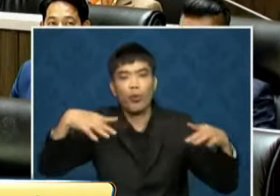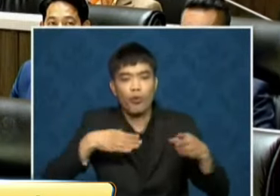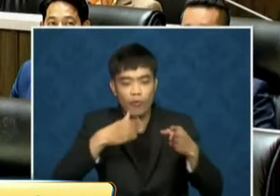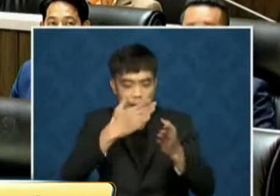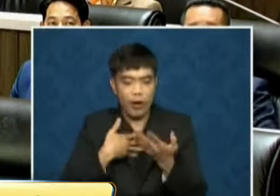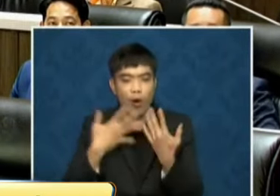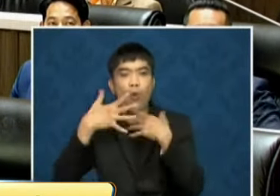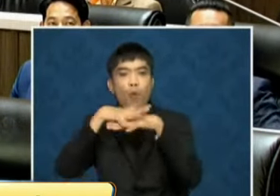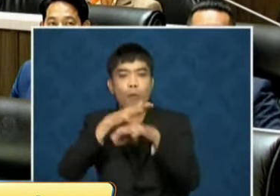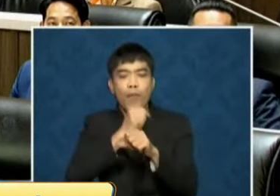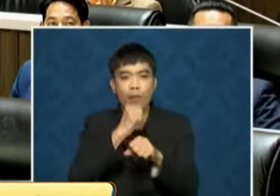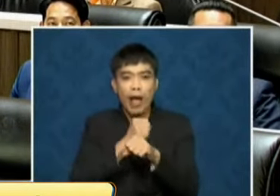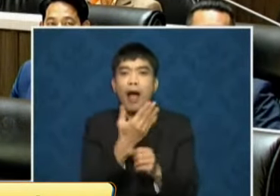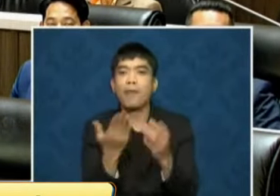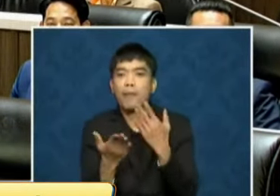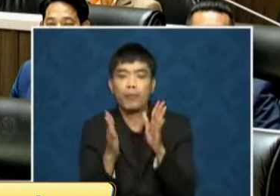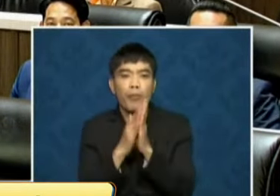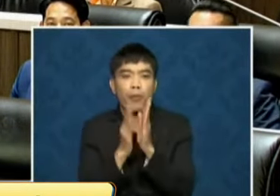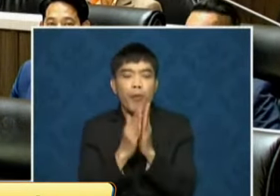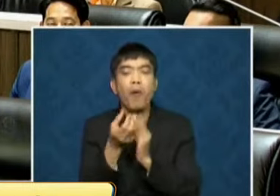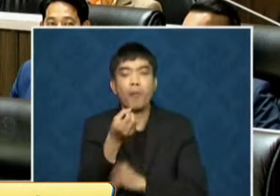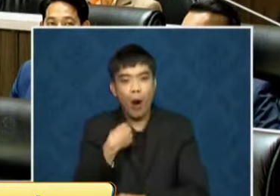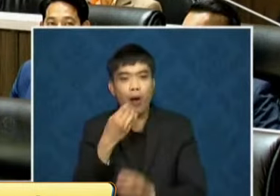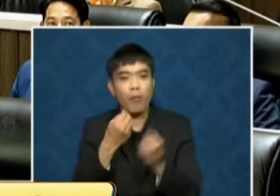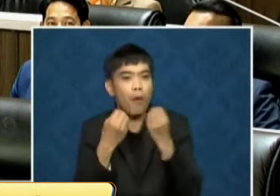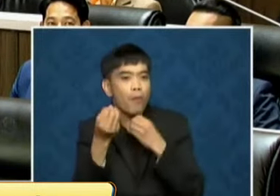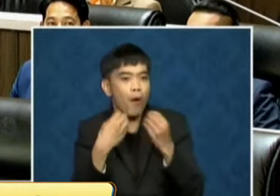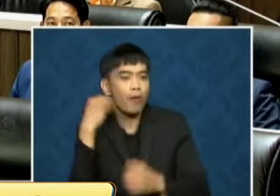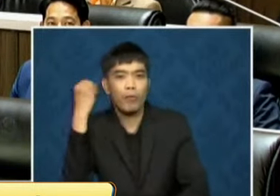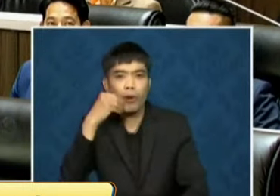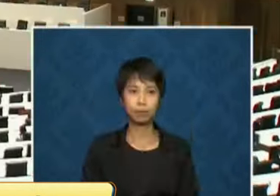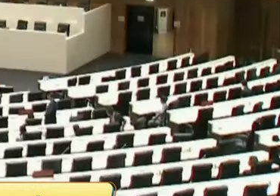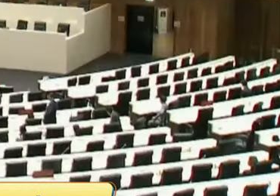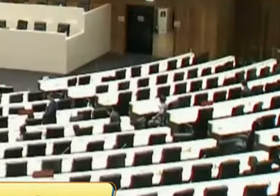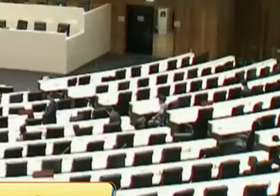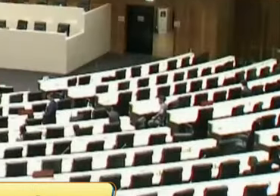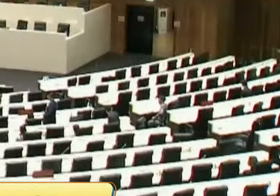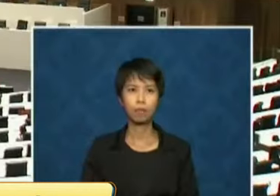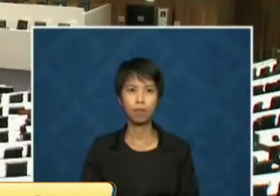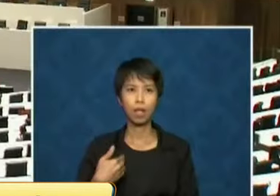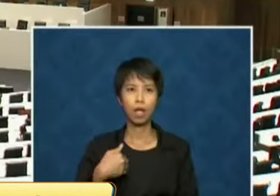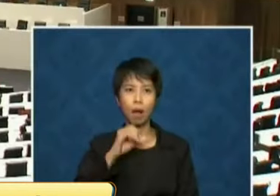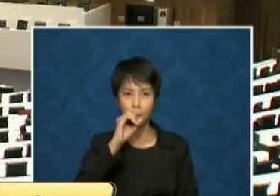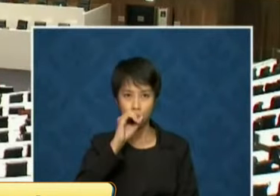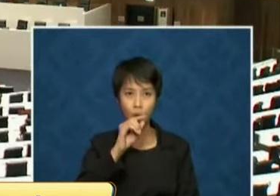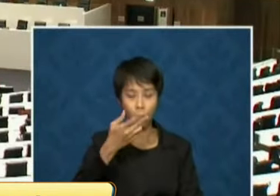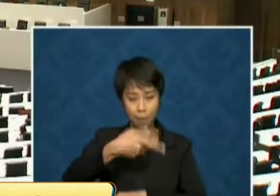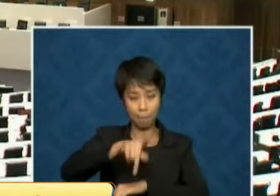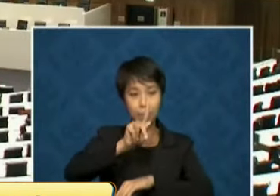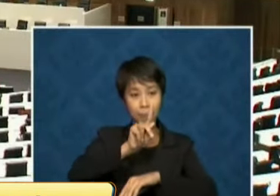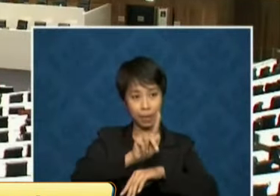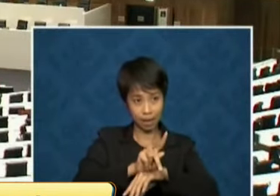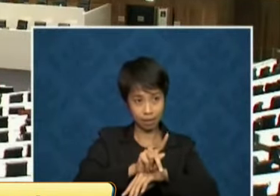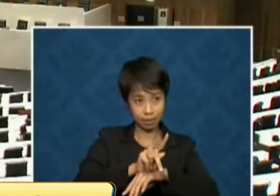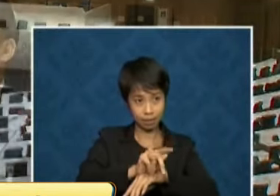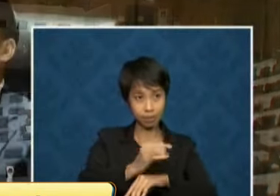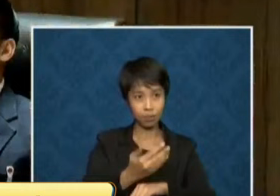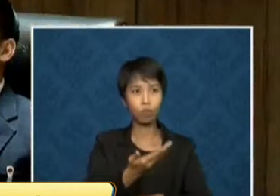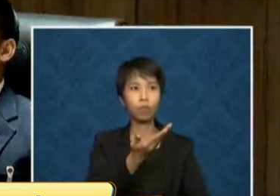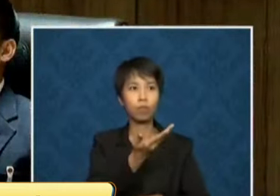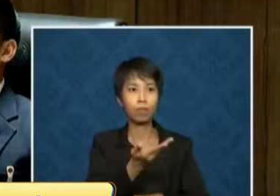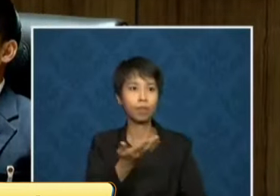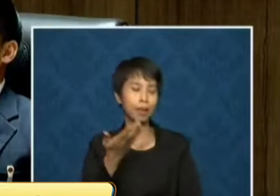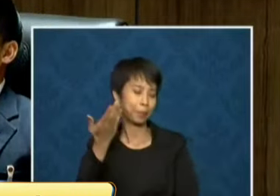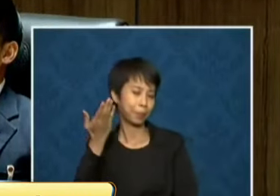บ่อยนะครับก็หวังว่าจะยังได้คำชมนะครับจากพี่ใชช้วัฒนาต่อไปบอกท่านประธานว่านี่ค่ะคุณผู้ชมอย่างที่คุณ